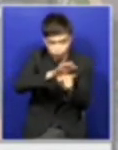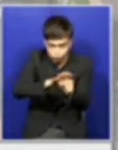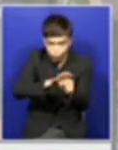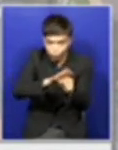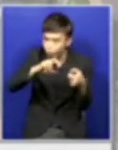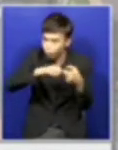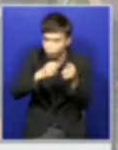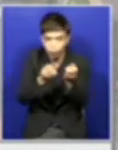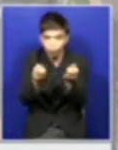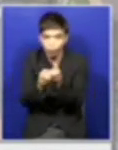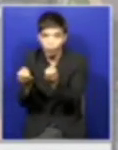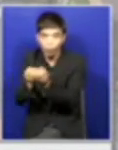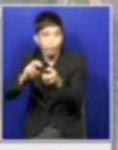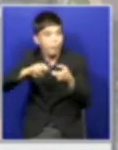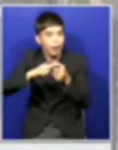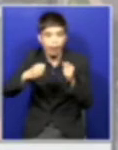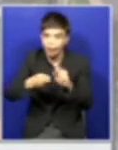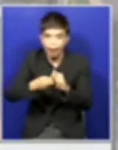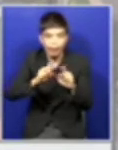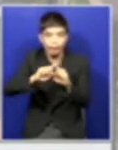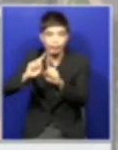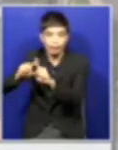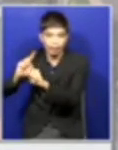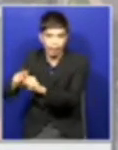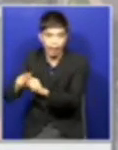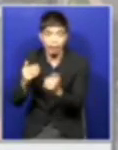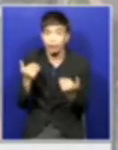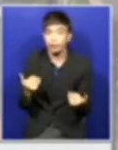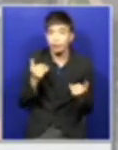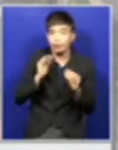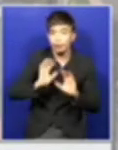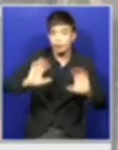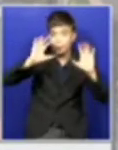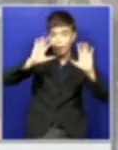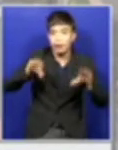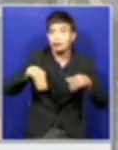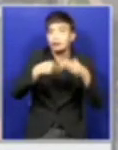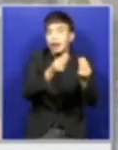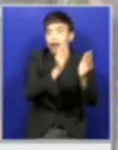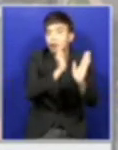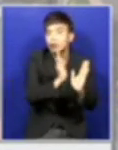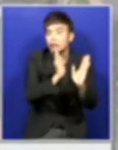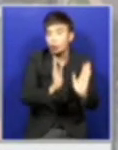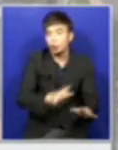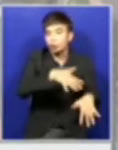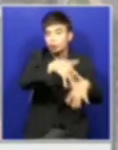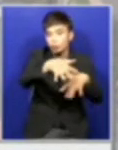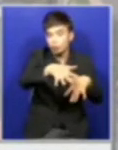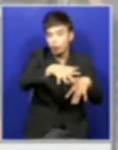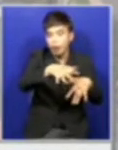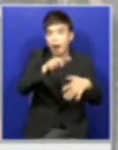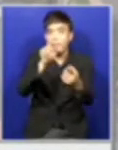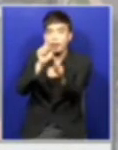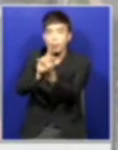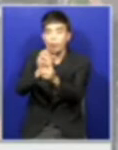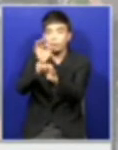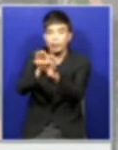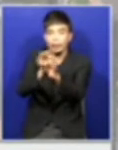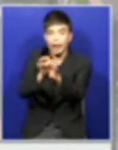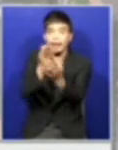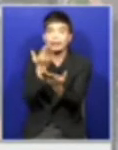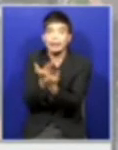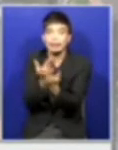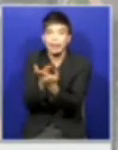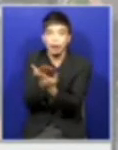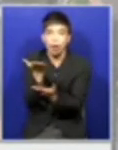นี่รัฐบาลก็ให้พี่น้องประชาชนไปรับเงินที่ธนาคารครับแล้วไปดูที่หน้าธนาคารครับว่